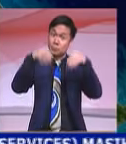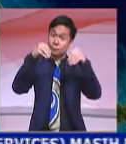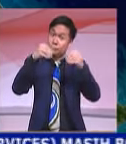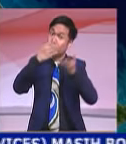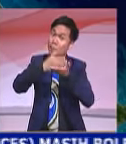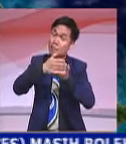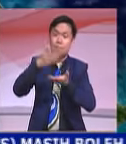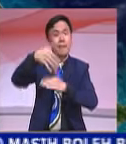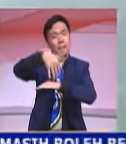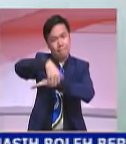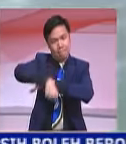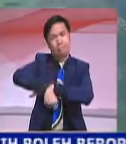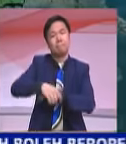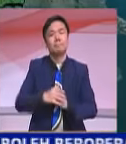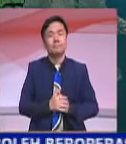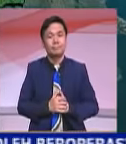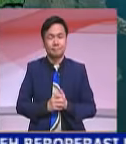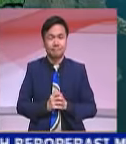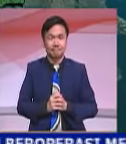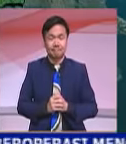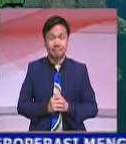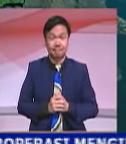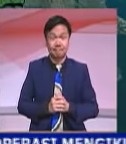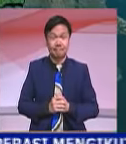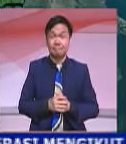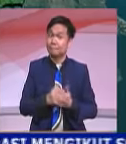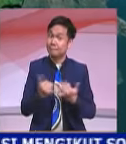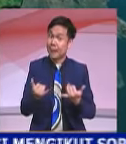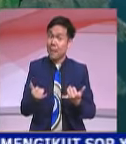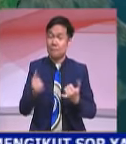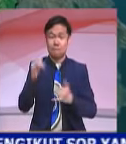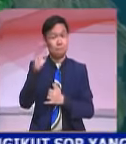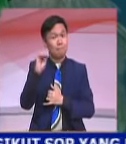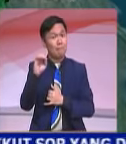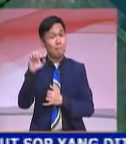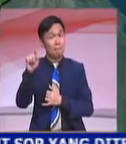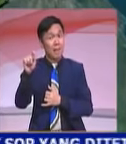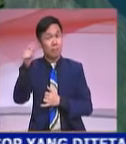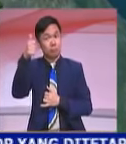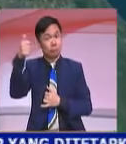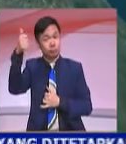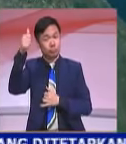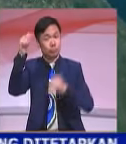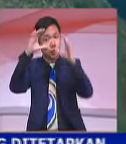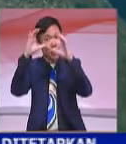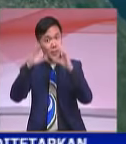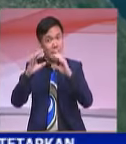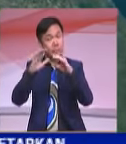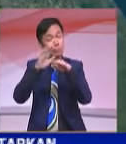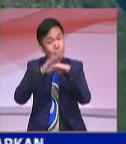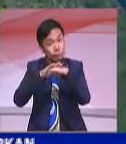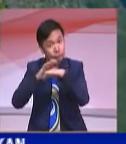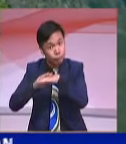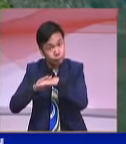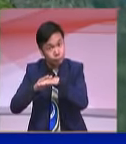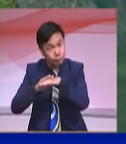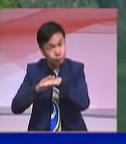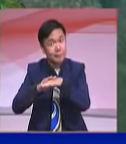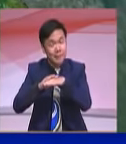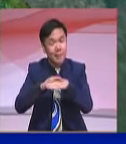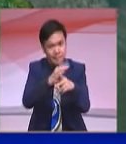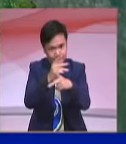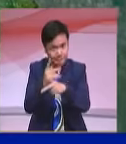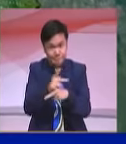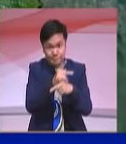nanti. Oleh demikian, Met Malaysia telah pun mengeluarkan amaran cuaca peringkat